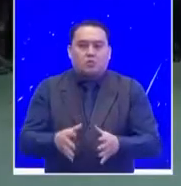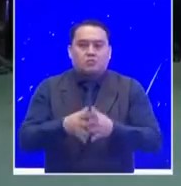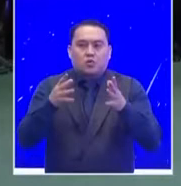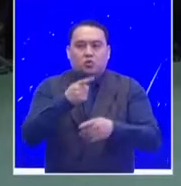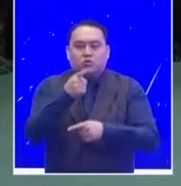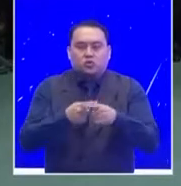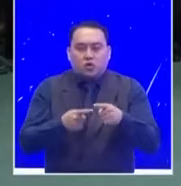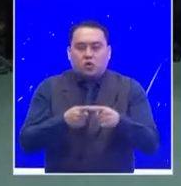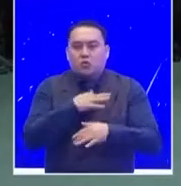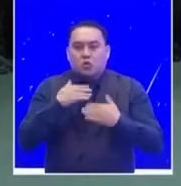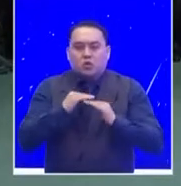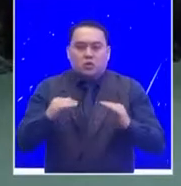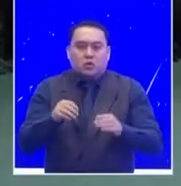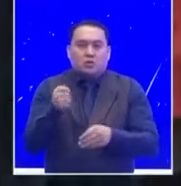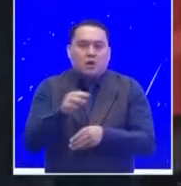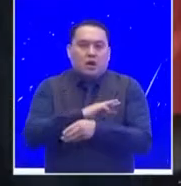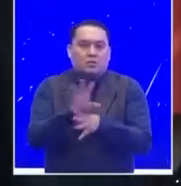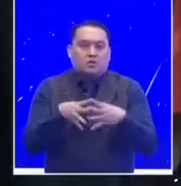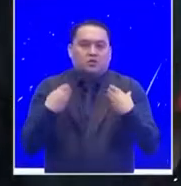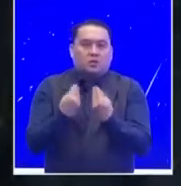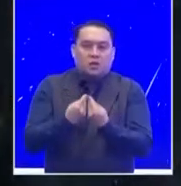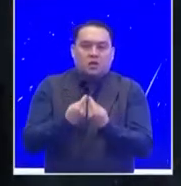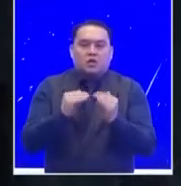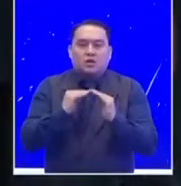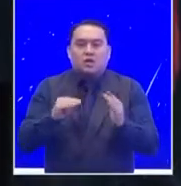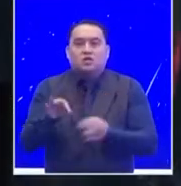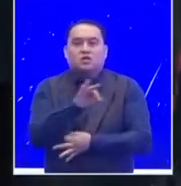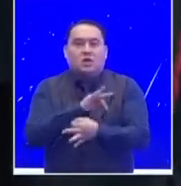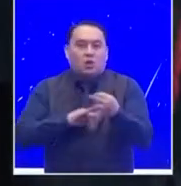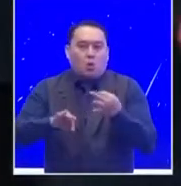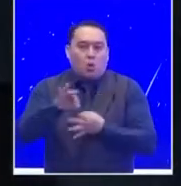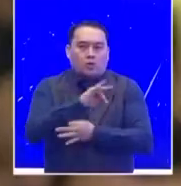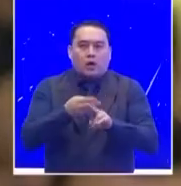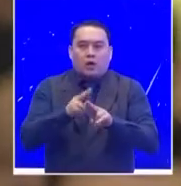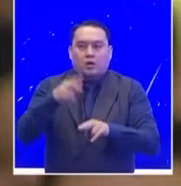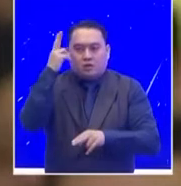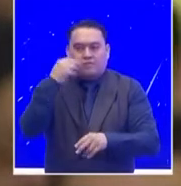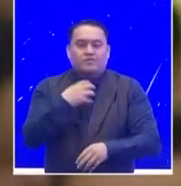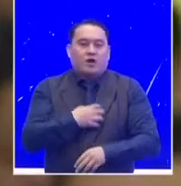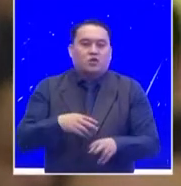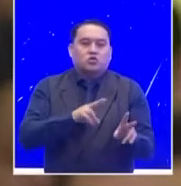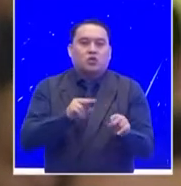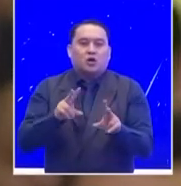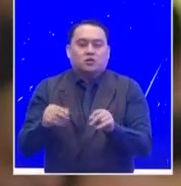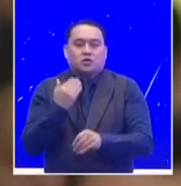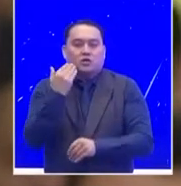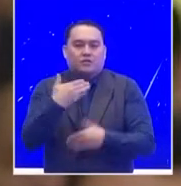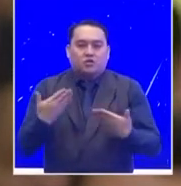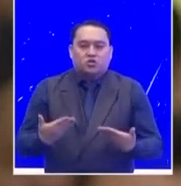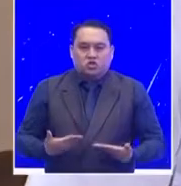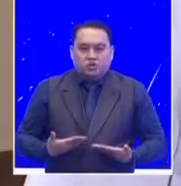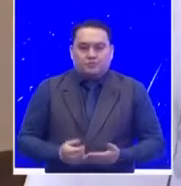часть новоселов – многодетные, малообеспеченные семьи и дети-сироты. Эта дата – одна из самых счастливых дней в их